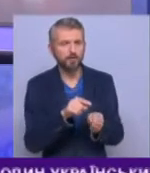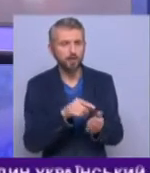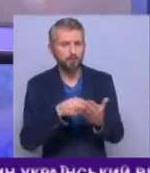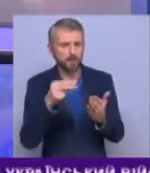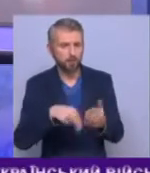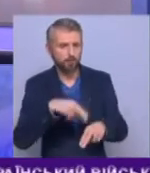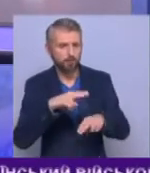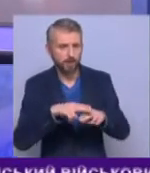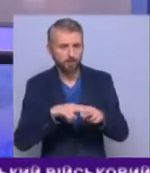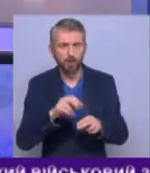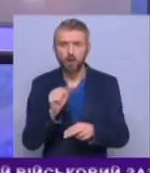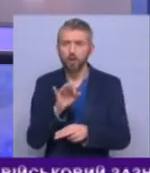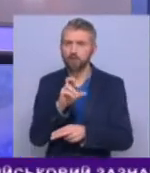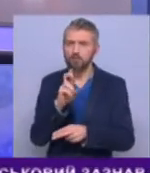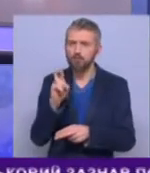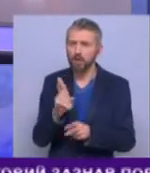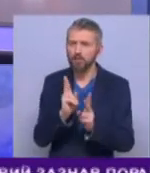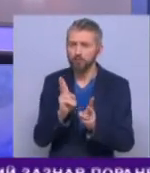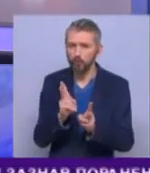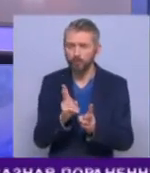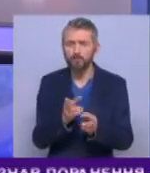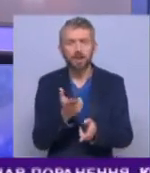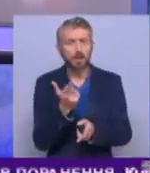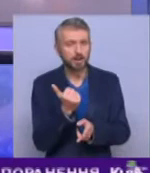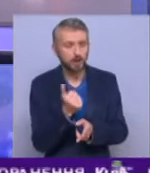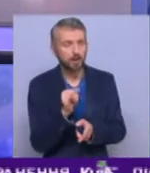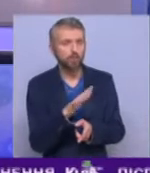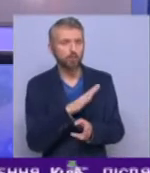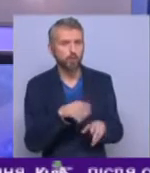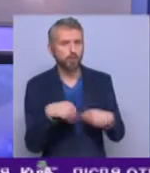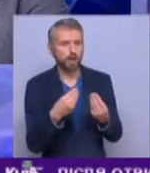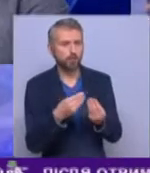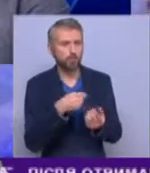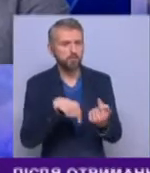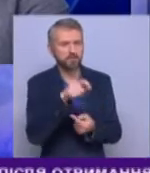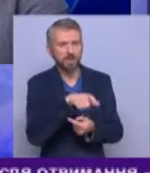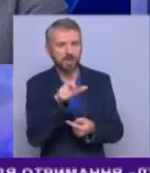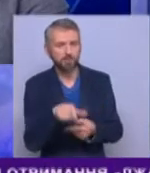паспорті. Або ОСББ, або хто тут? Абсолютно вірно. Керівники мають. І було надано підприємцям